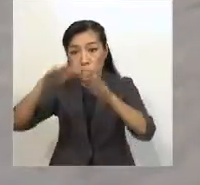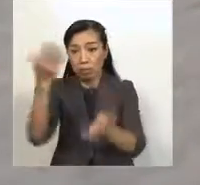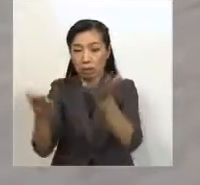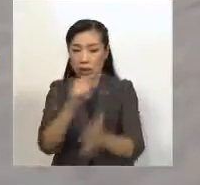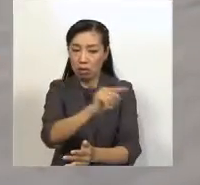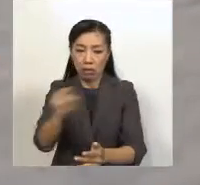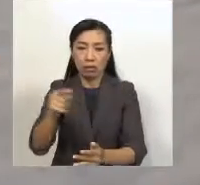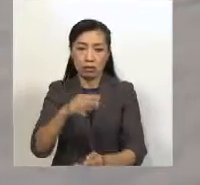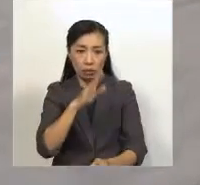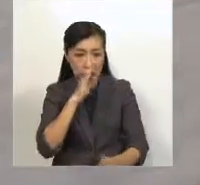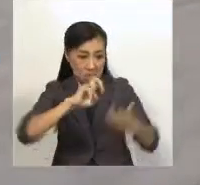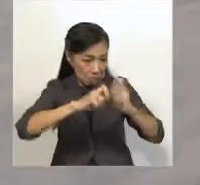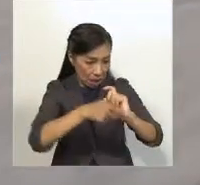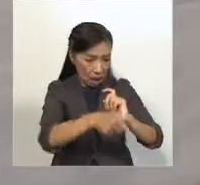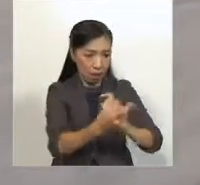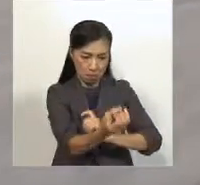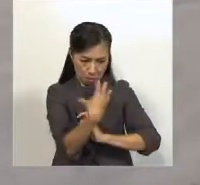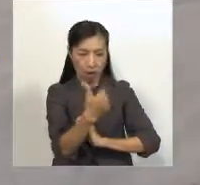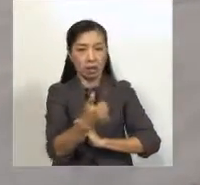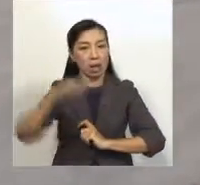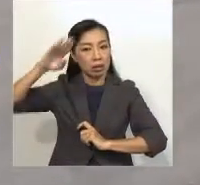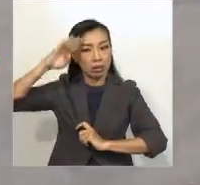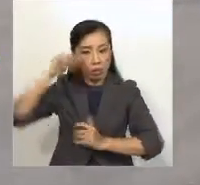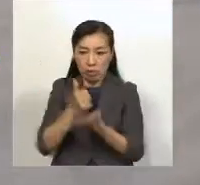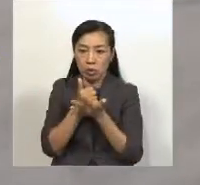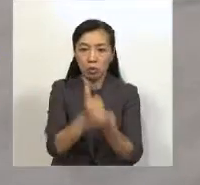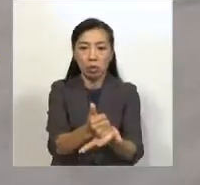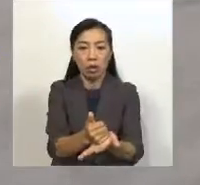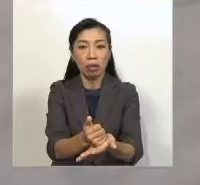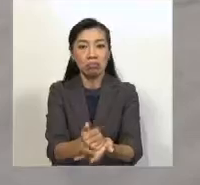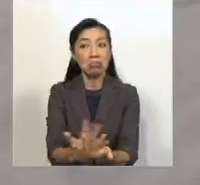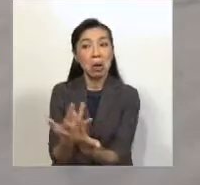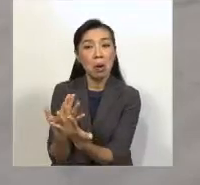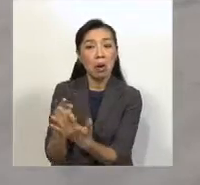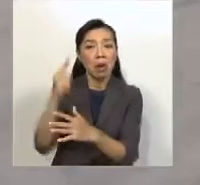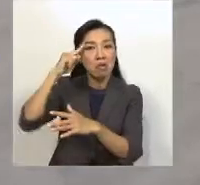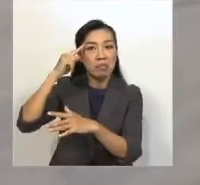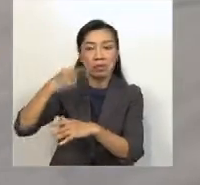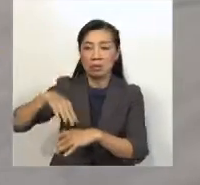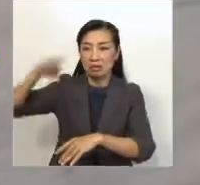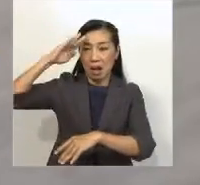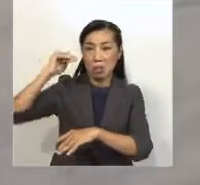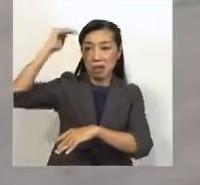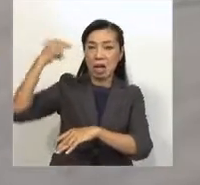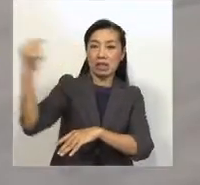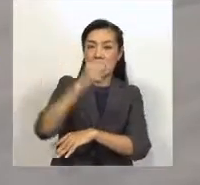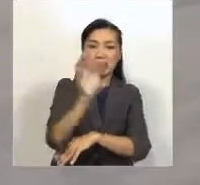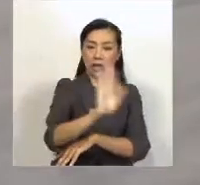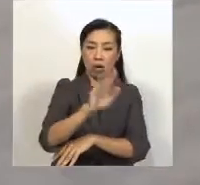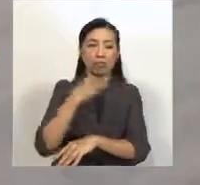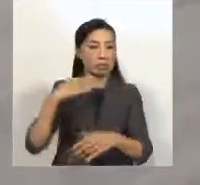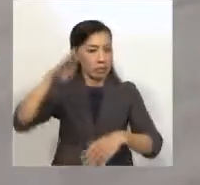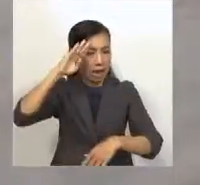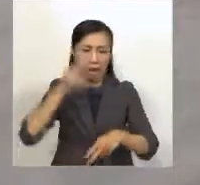อกว่าถ้าหากมีสถานการณ์เนี่ยกองทัพก็สามารถดำเนินการได้ทันทีโดยไม่ต้องรอคำสั่งซึ่งขณะนี้ปัญหาภัยแล้งหลายพื้น